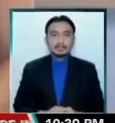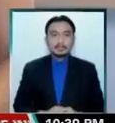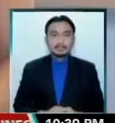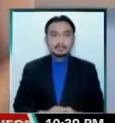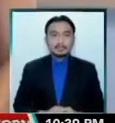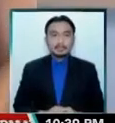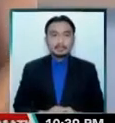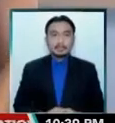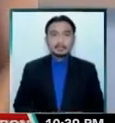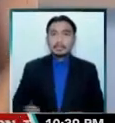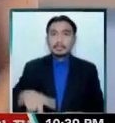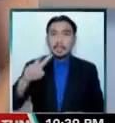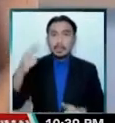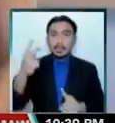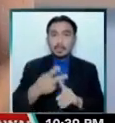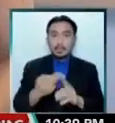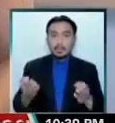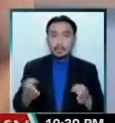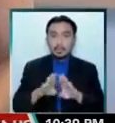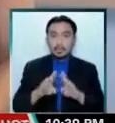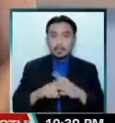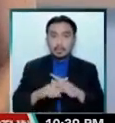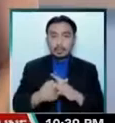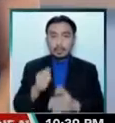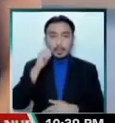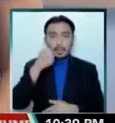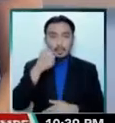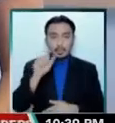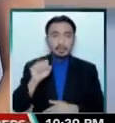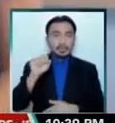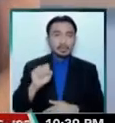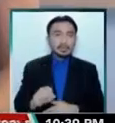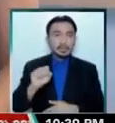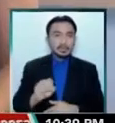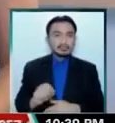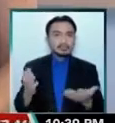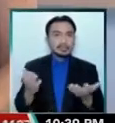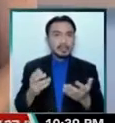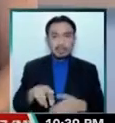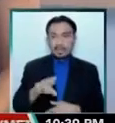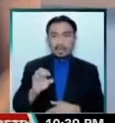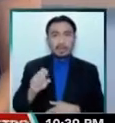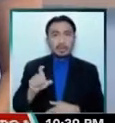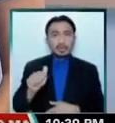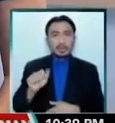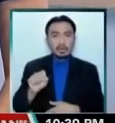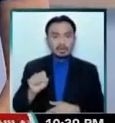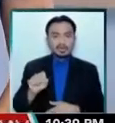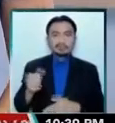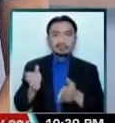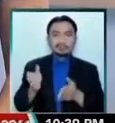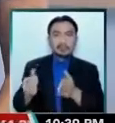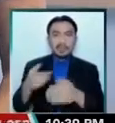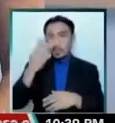Dalawang buwang isasara simula bukas ang southbound lane ng Rojas. Oh my God! Simula bukas! May iko-close na